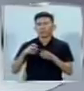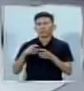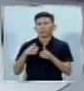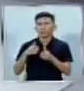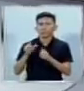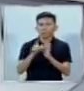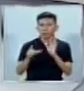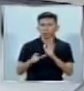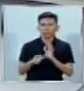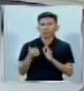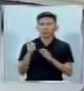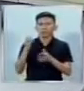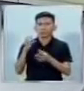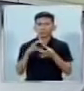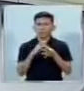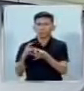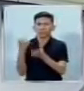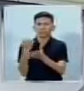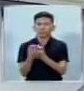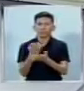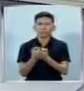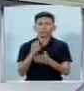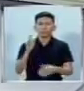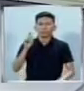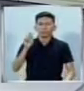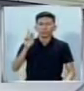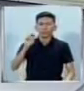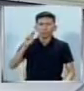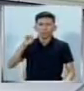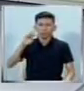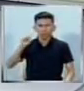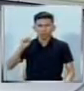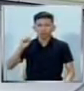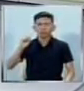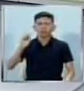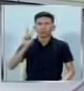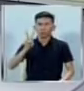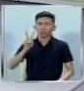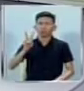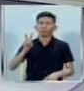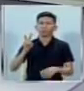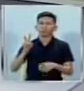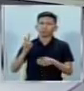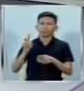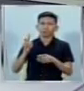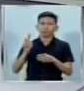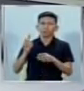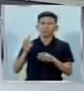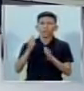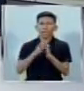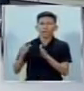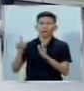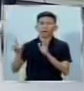ang Security of Tenure of Workers Act na magbabawal sa ENDO. Sa botong 188